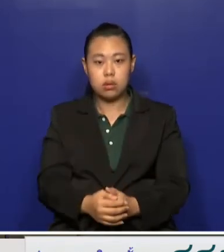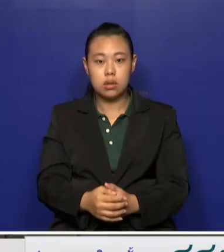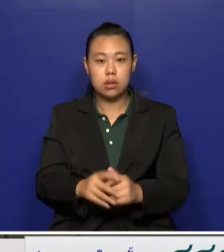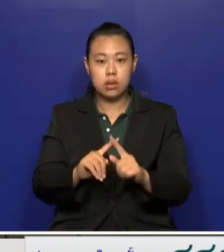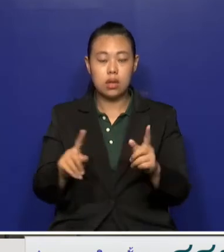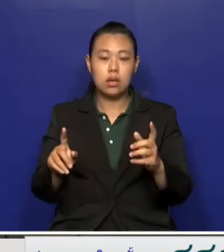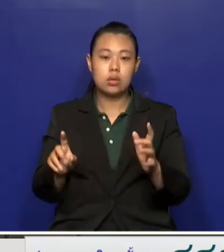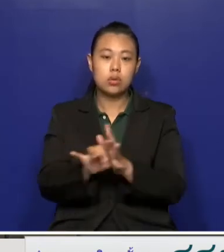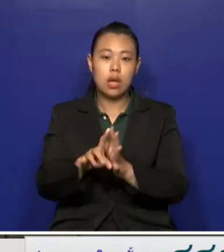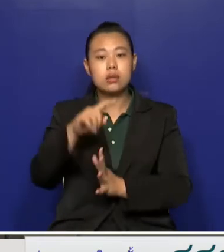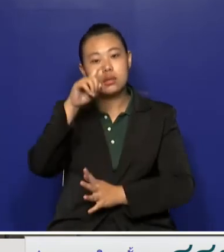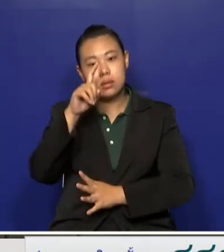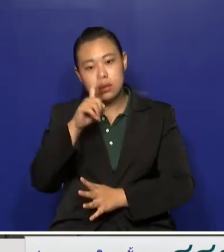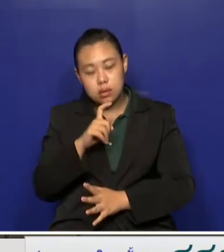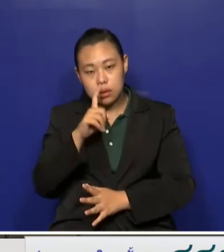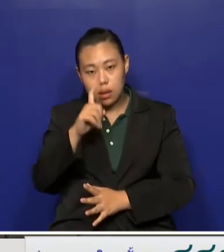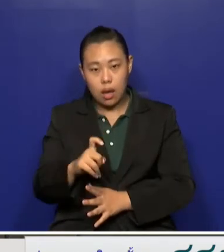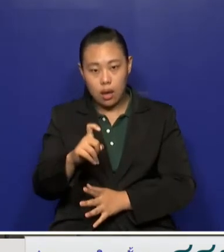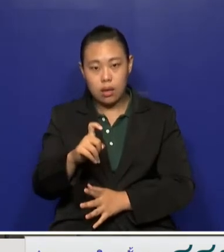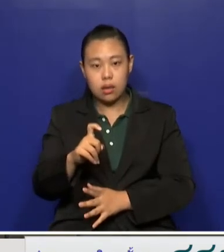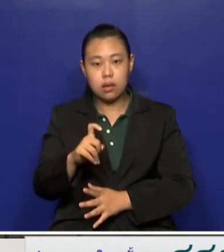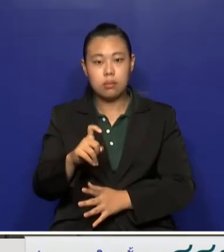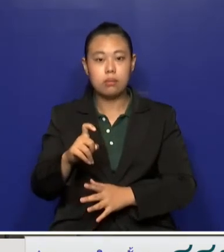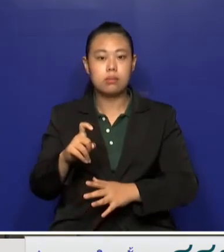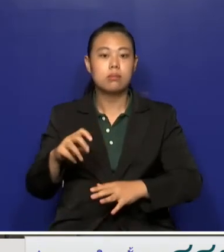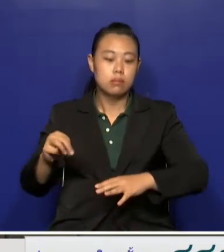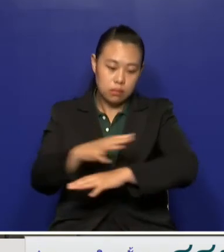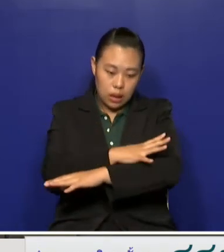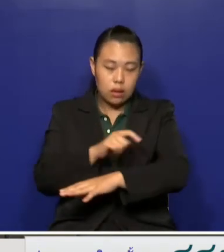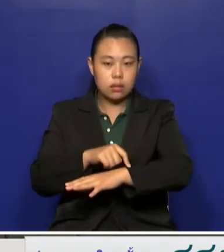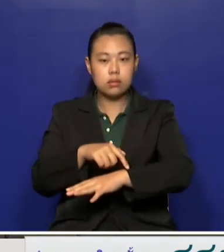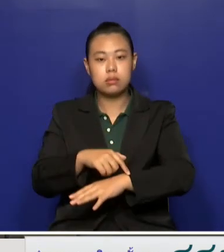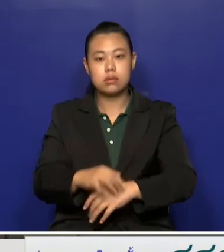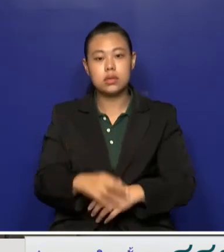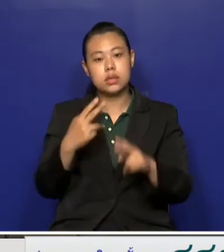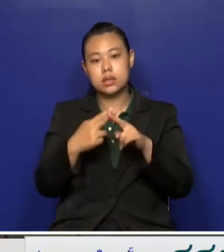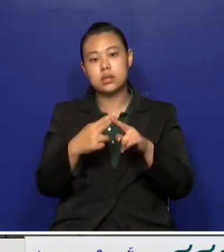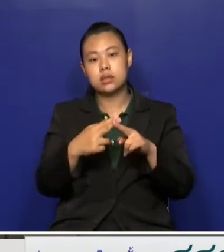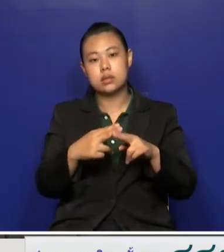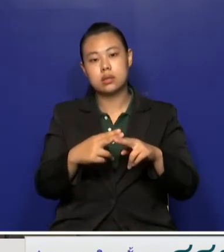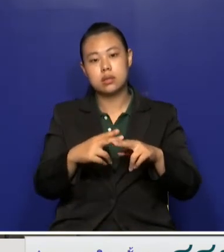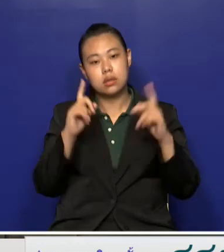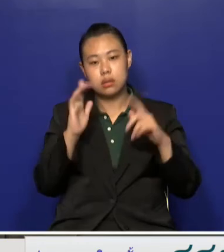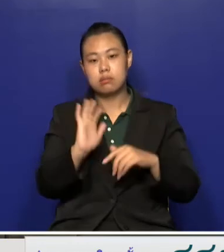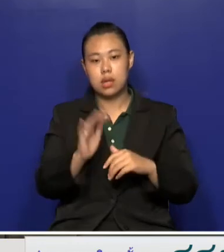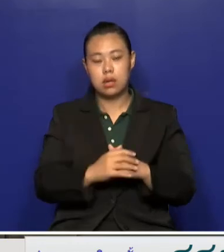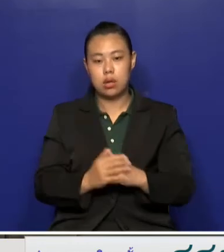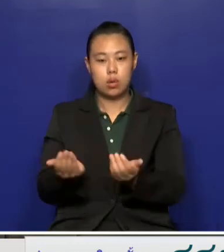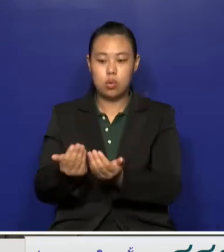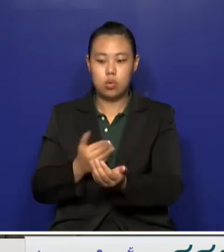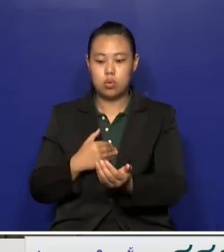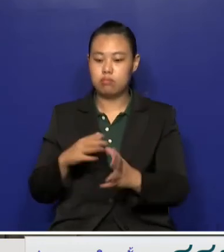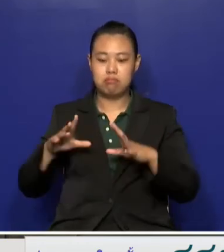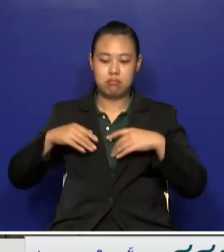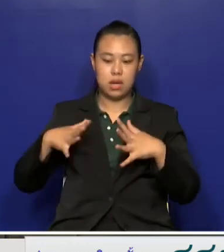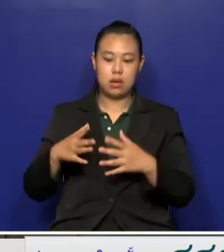เพราะโรคมะเร็งคือใครผมไม่เอ่ยชื่อครับแต่เขาไม่ยอมให้ลูกเขาเล่นมือถือจนกว่